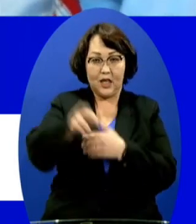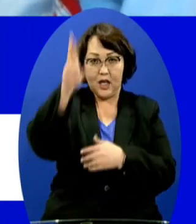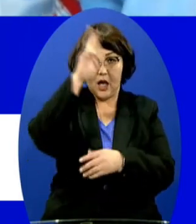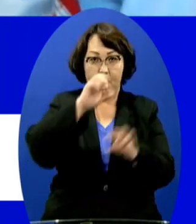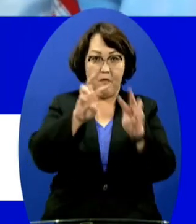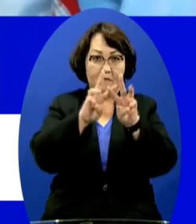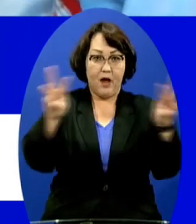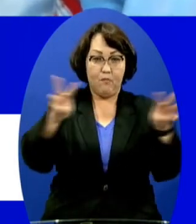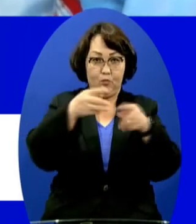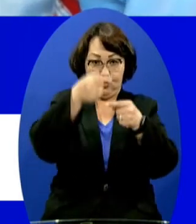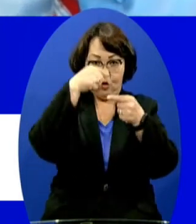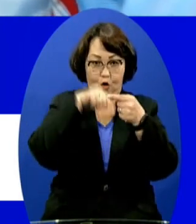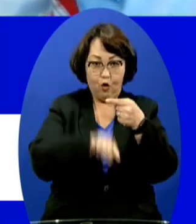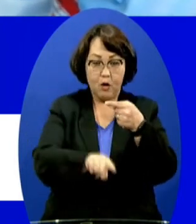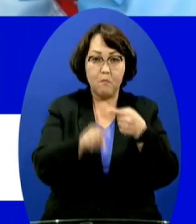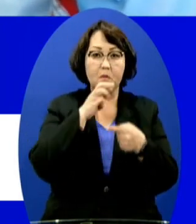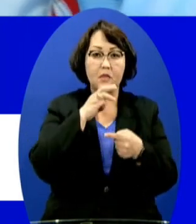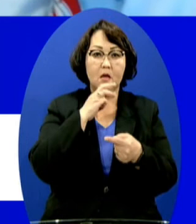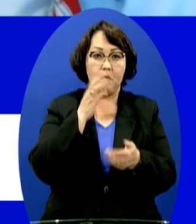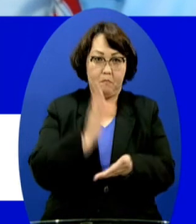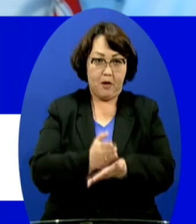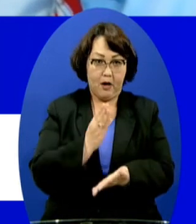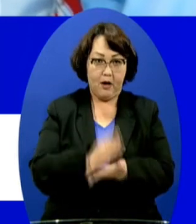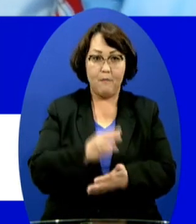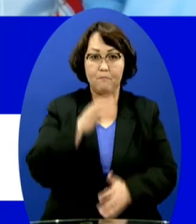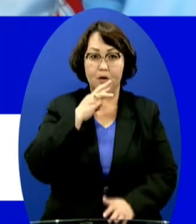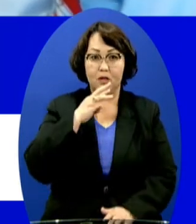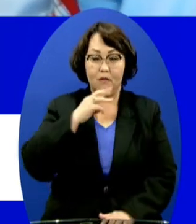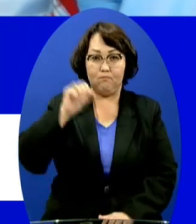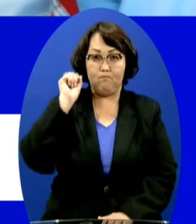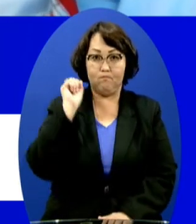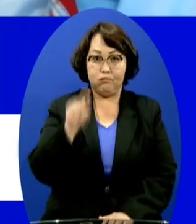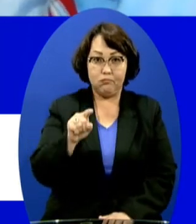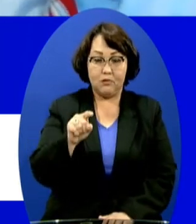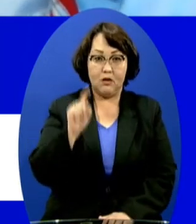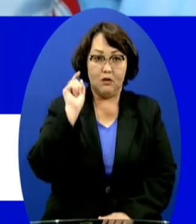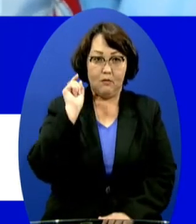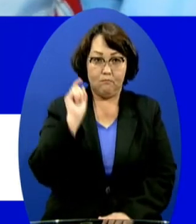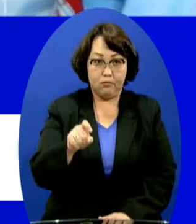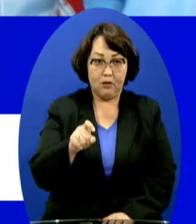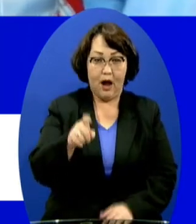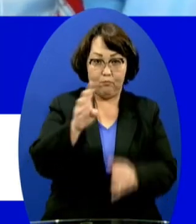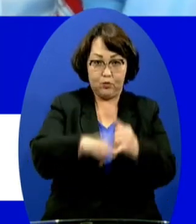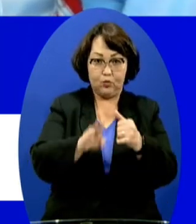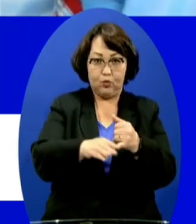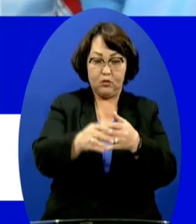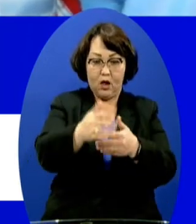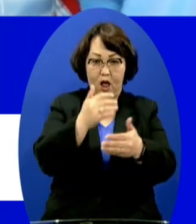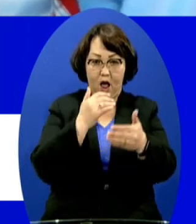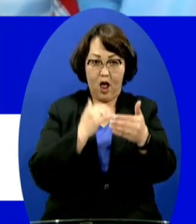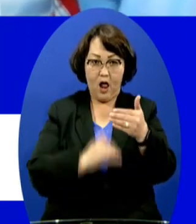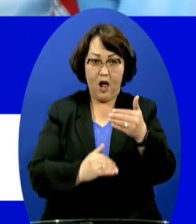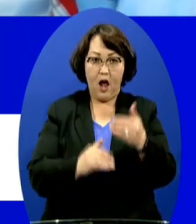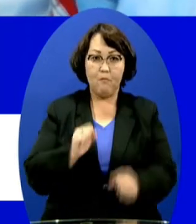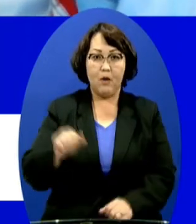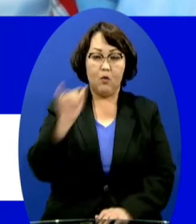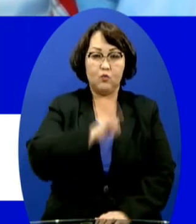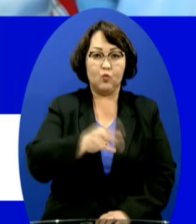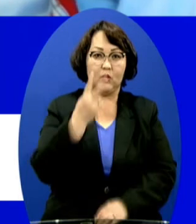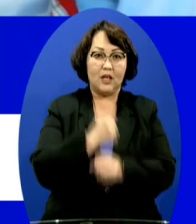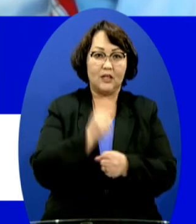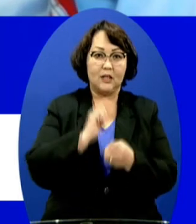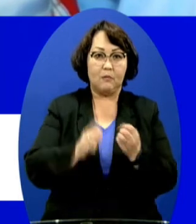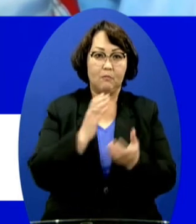яамны мэдээллүүд гэж байна. Альч мэдээллийн дарсан гэсэн мэдээллийн төгсгөлд нь Америкт үйл ажиллагаа явуулж байгаа